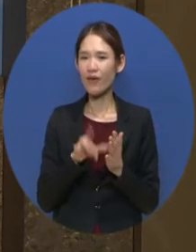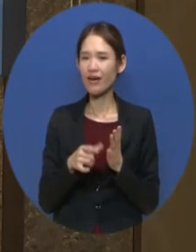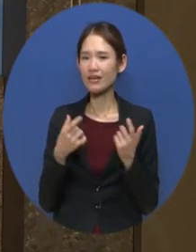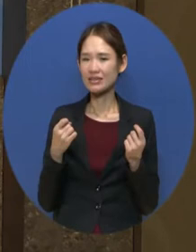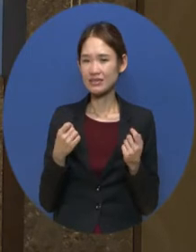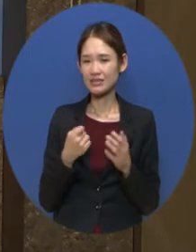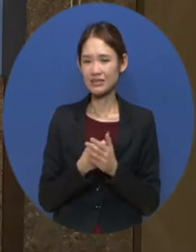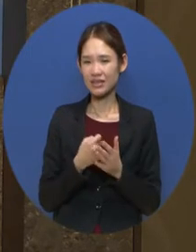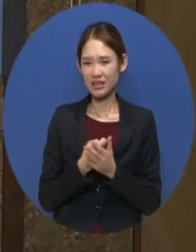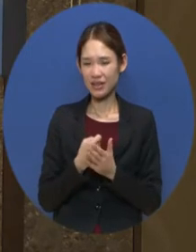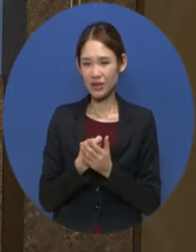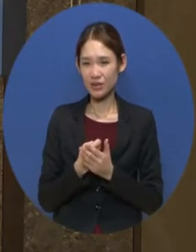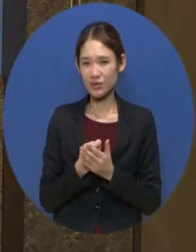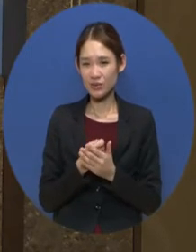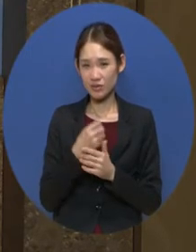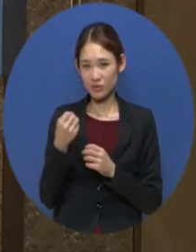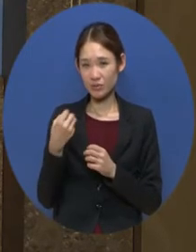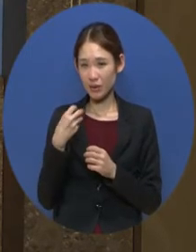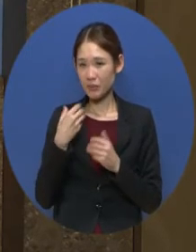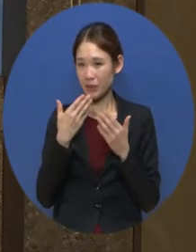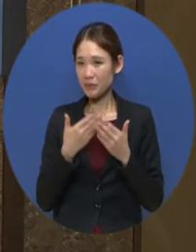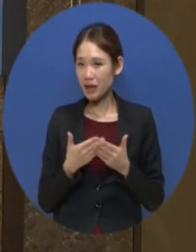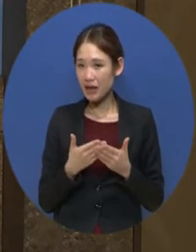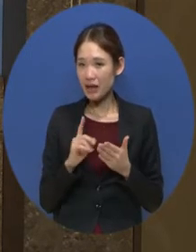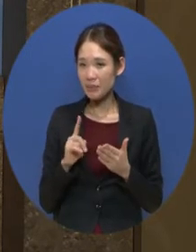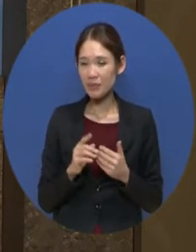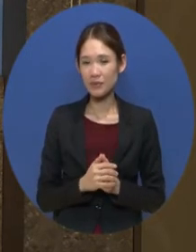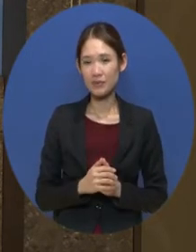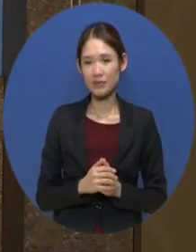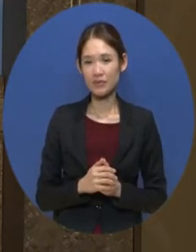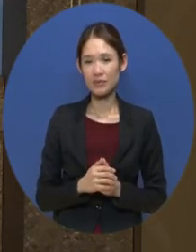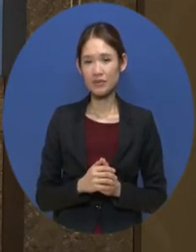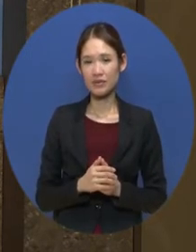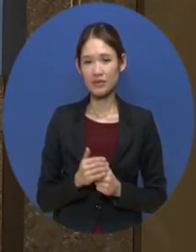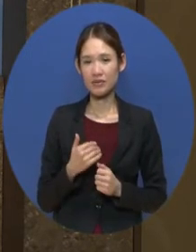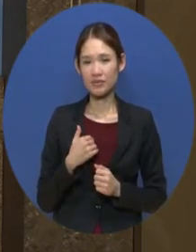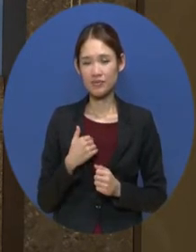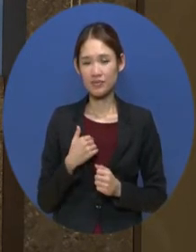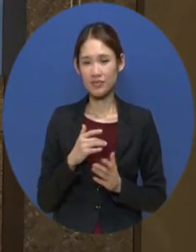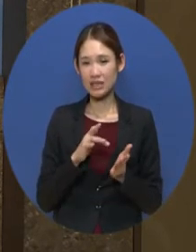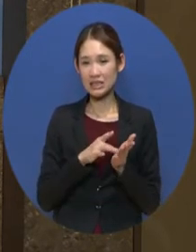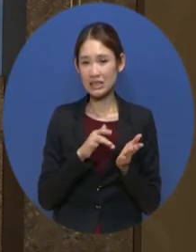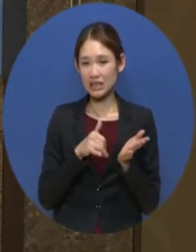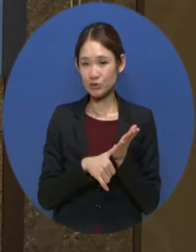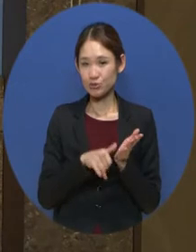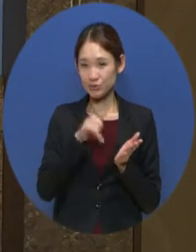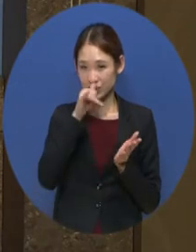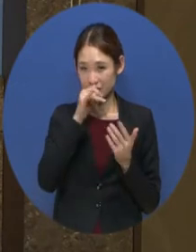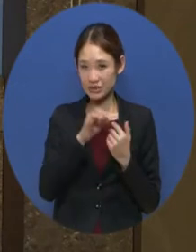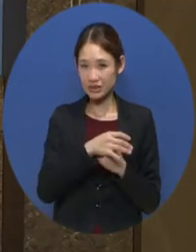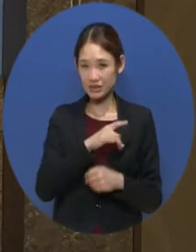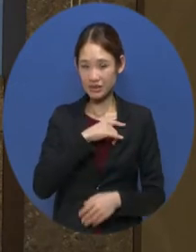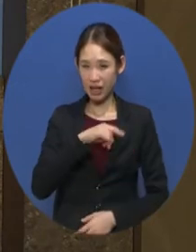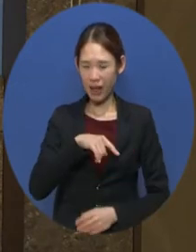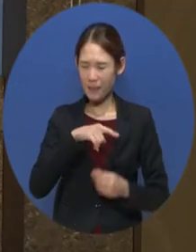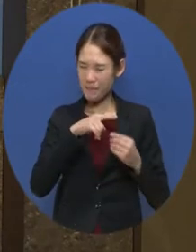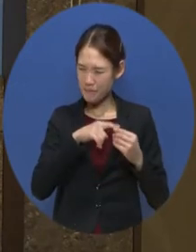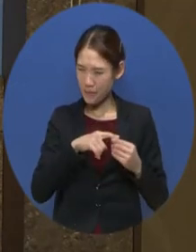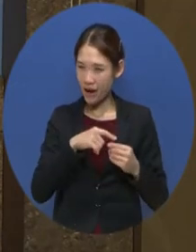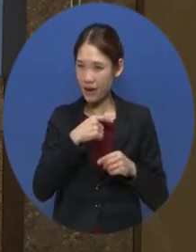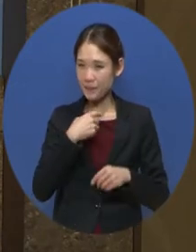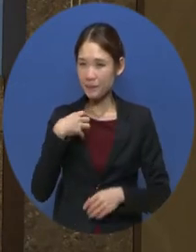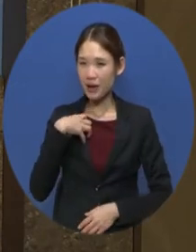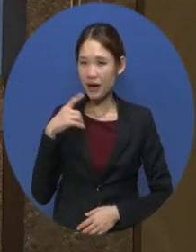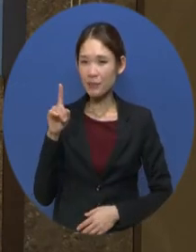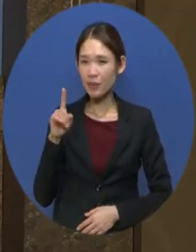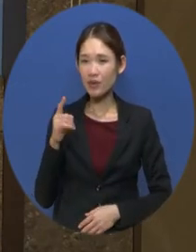그러면서 한편 또 해주신 얘기는 주변에서 해주신 얘기는 자기는 의약품이 있으면은 제일 먼저 하는